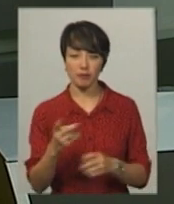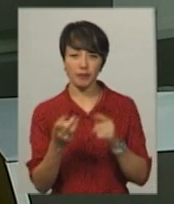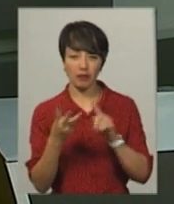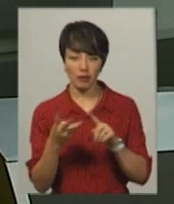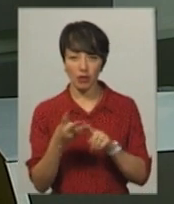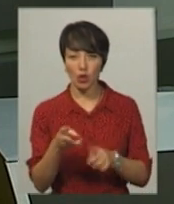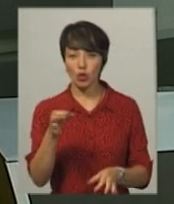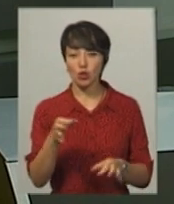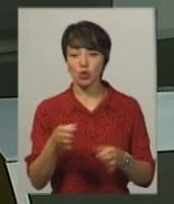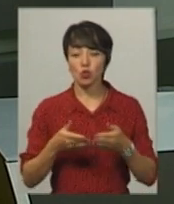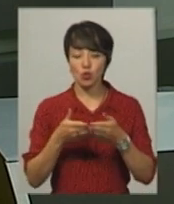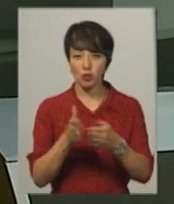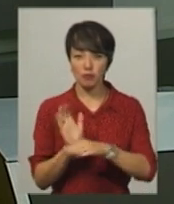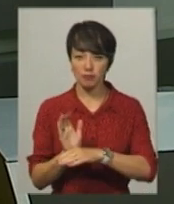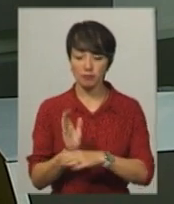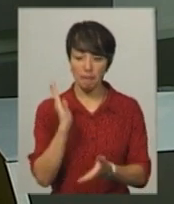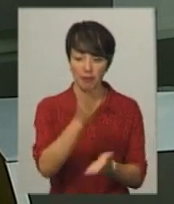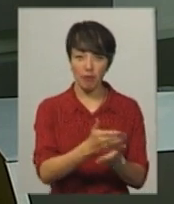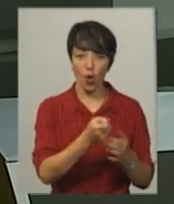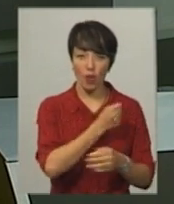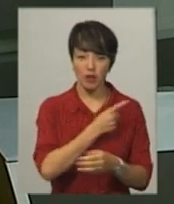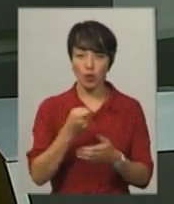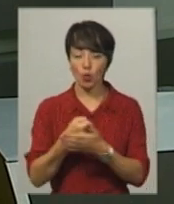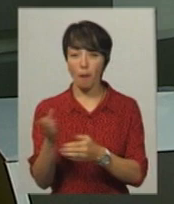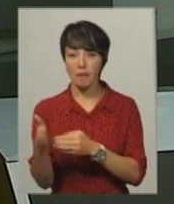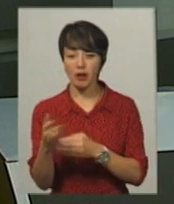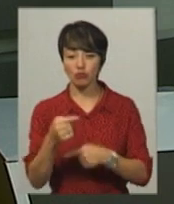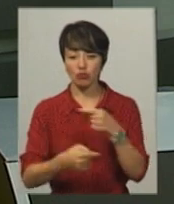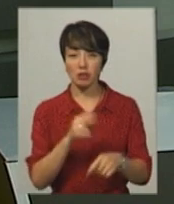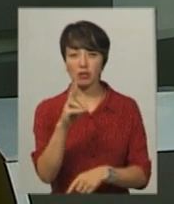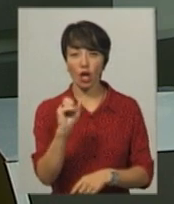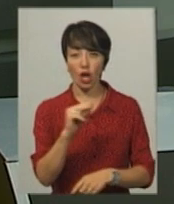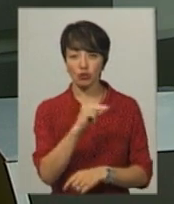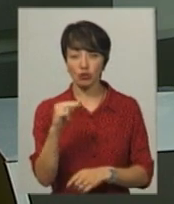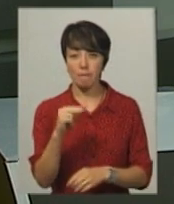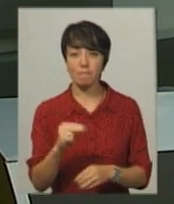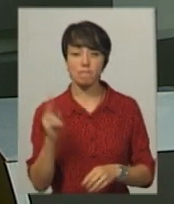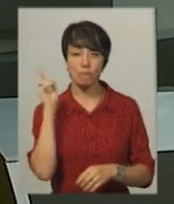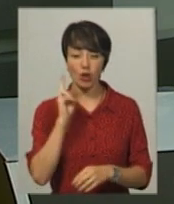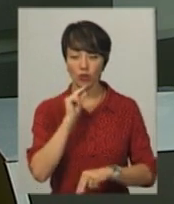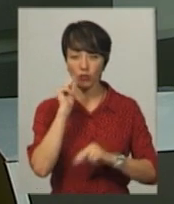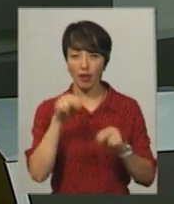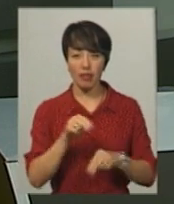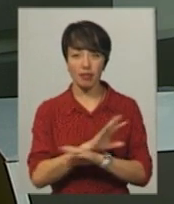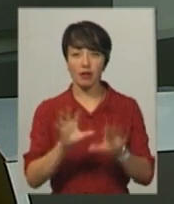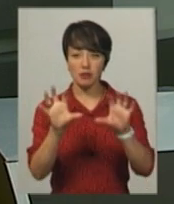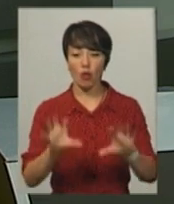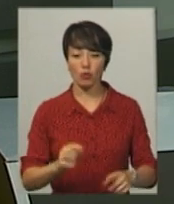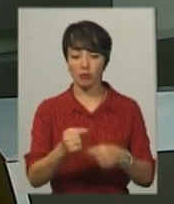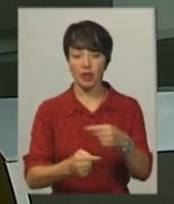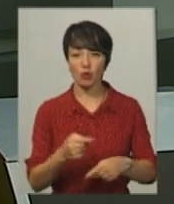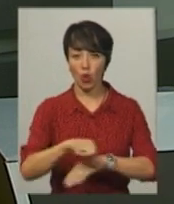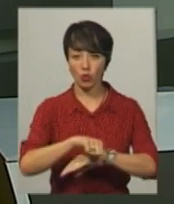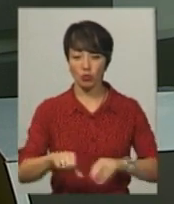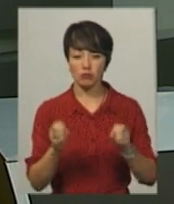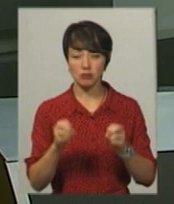Судна прямували від Одеси до Маріуполя через Керченську протоку. Моряків обвинувачують у незаконному перетині кордону.